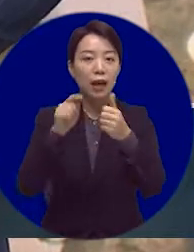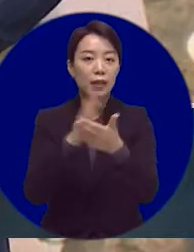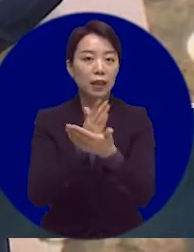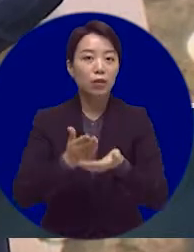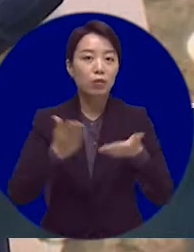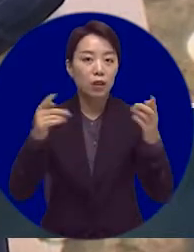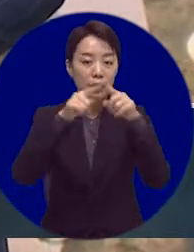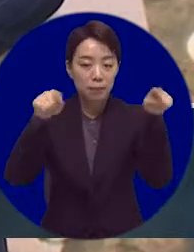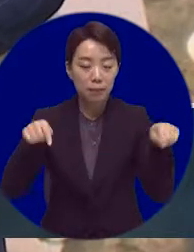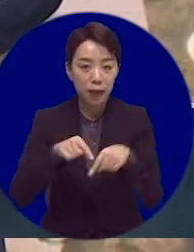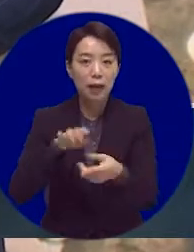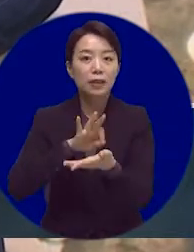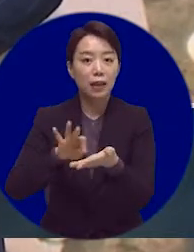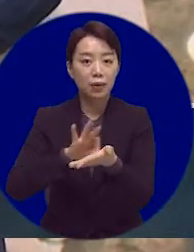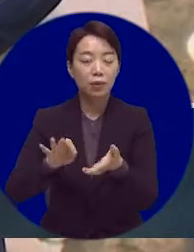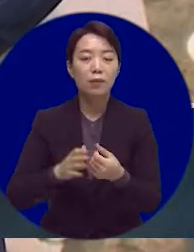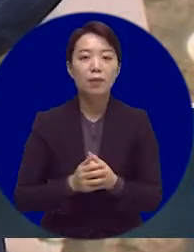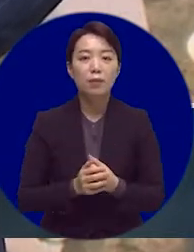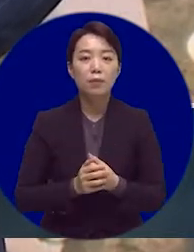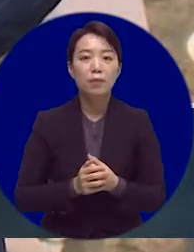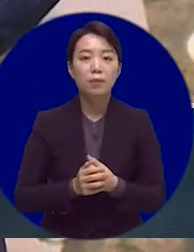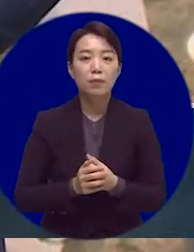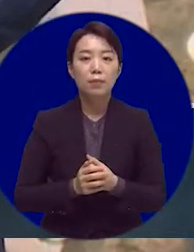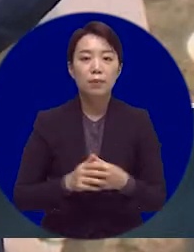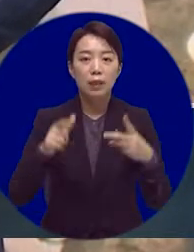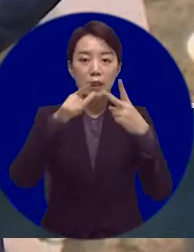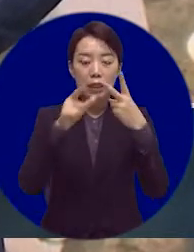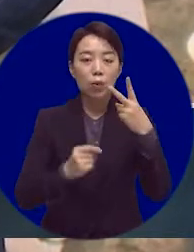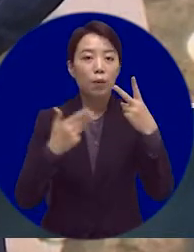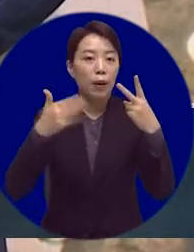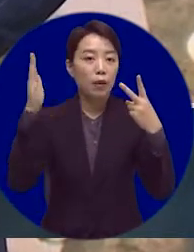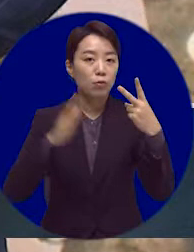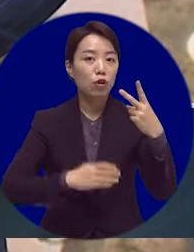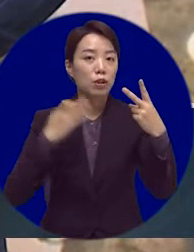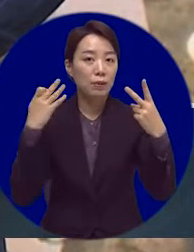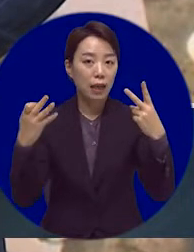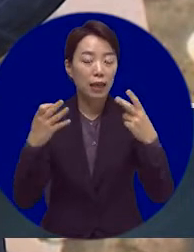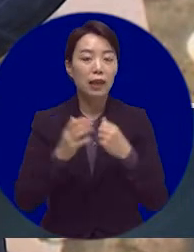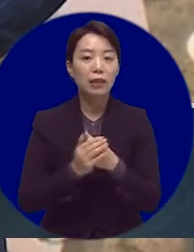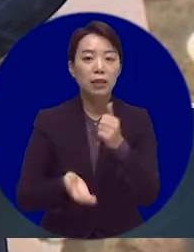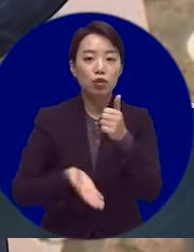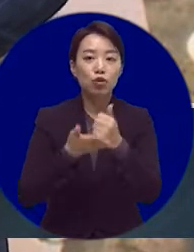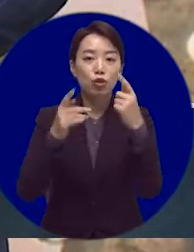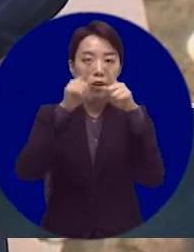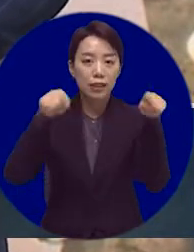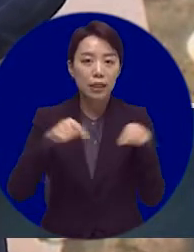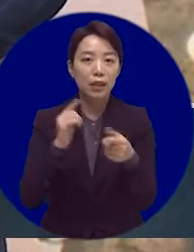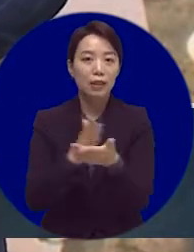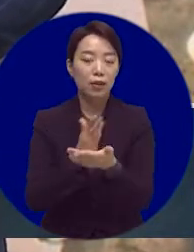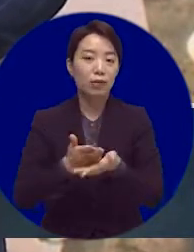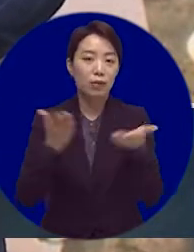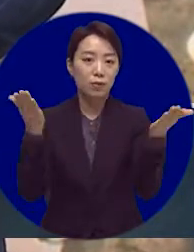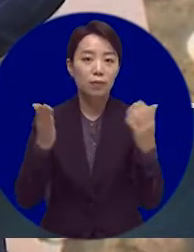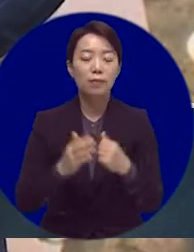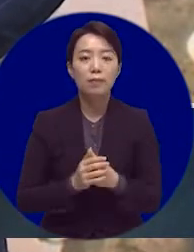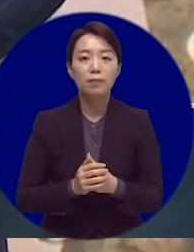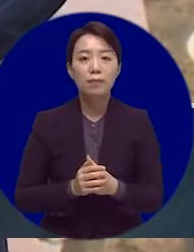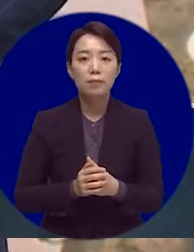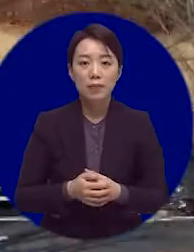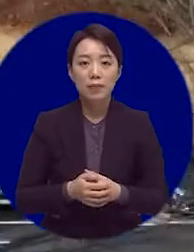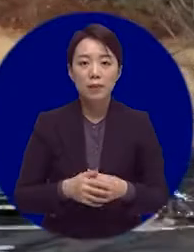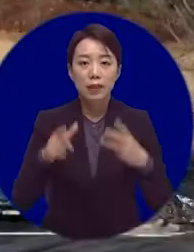검인에 교부하는 추천장을 사용해야 하는데요. 2월 8일부터 14일까지 추천장을 교부한다는